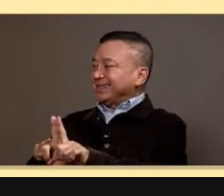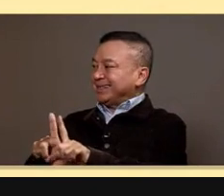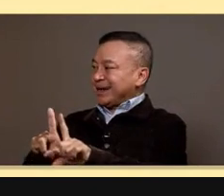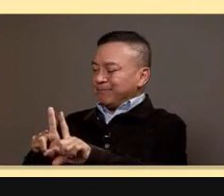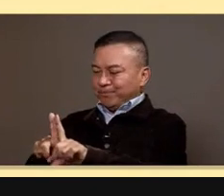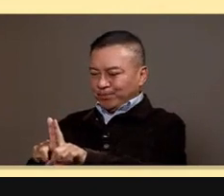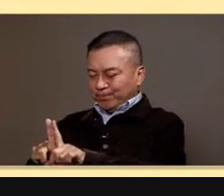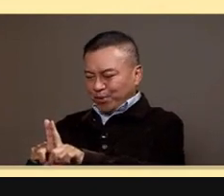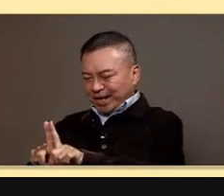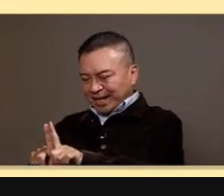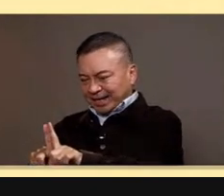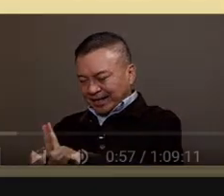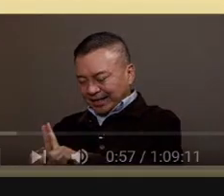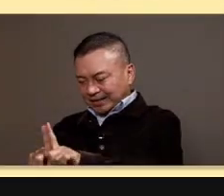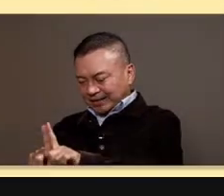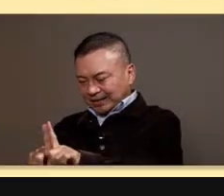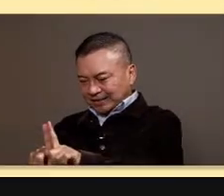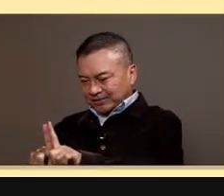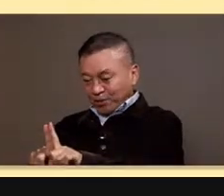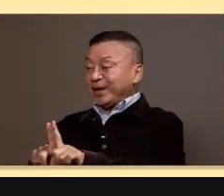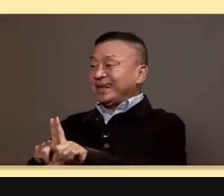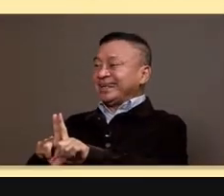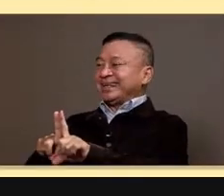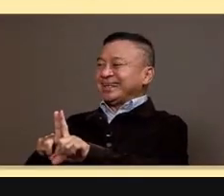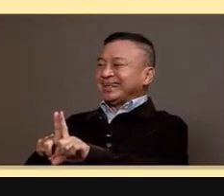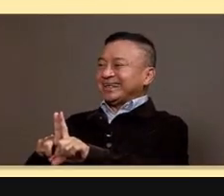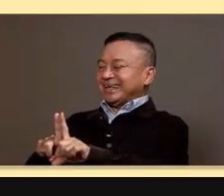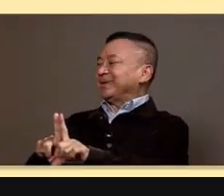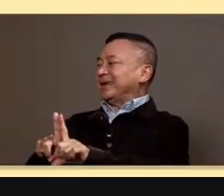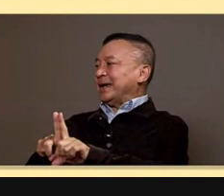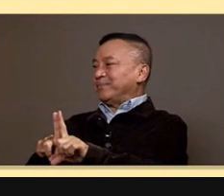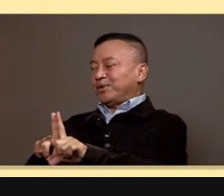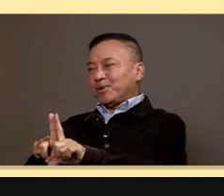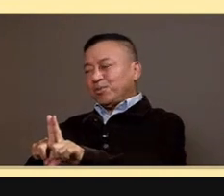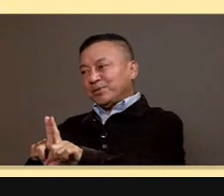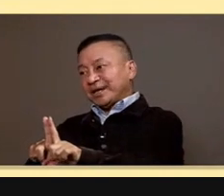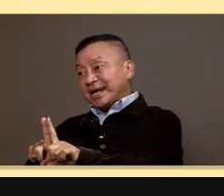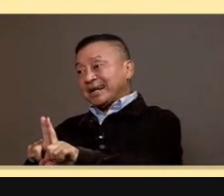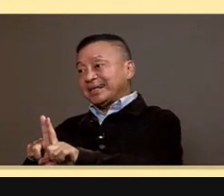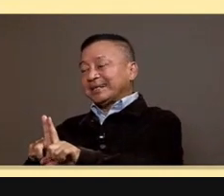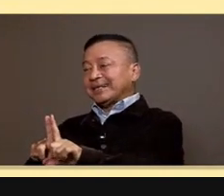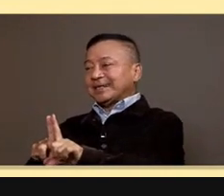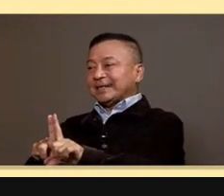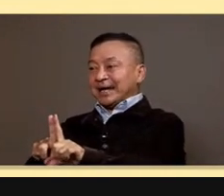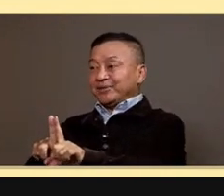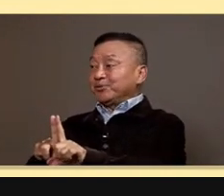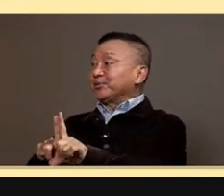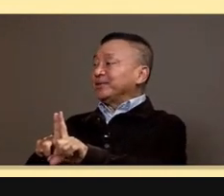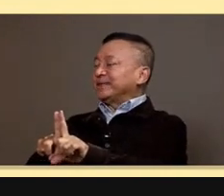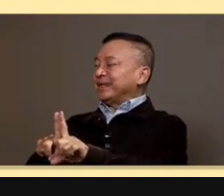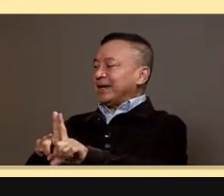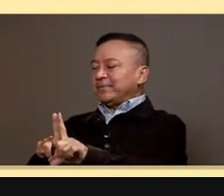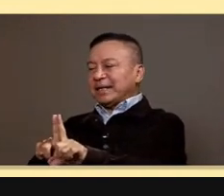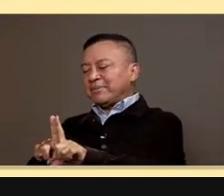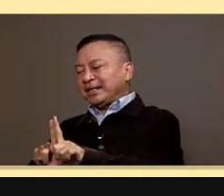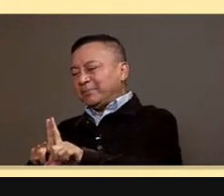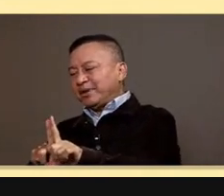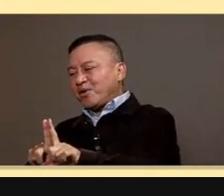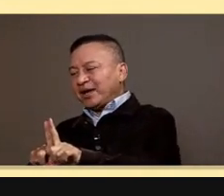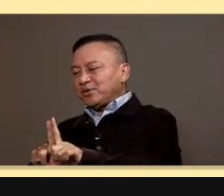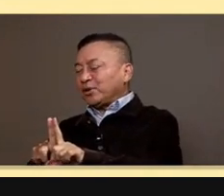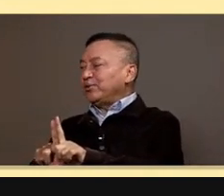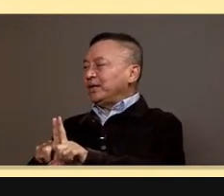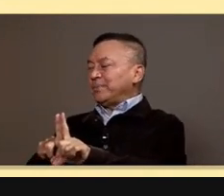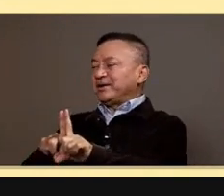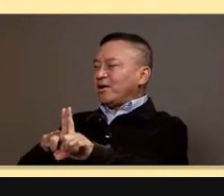านพลเอกส่งรองผู้บัญชาการฐานสูงสุดนะครับที่ทำหน้าที่เ